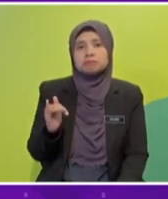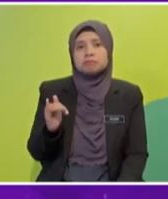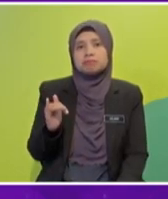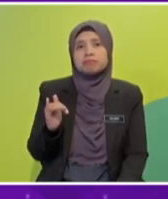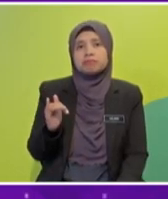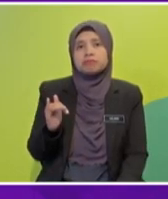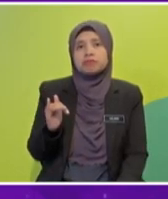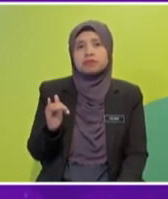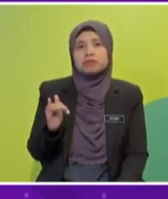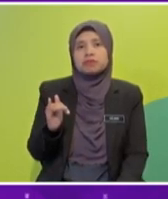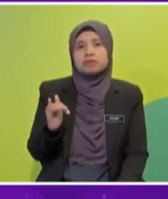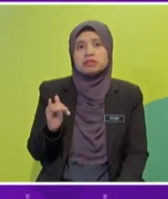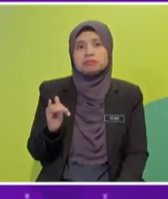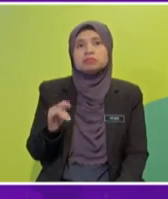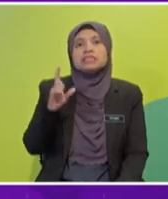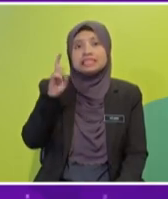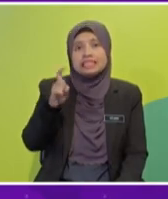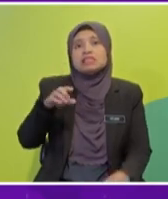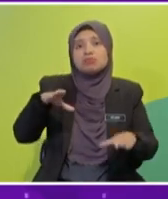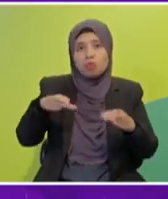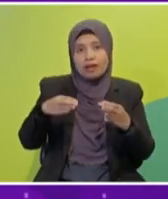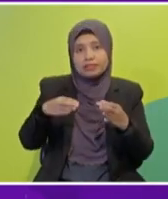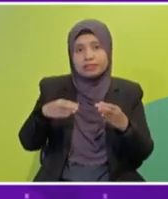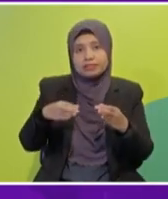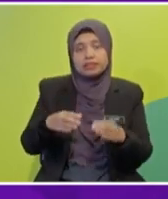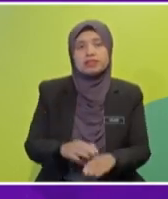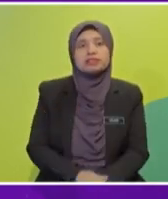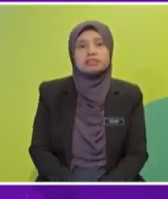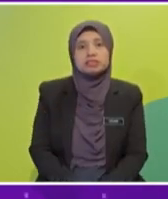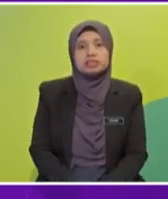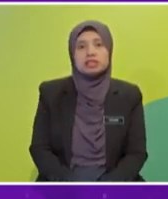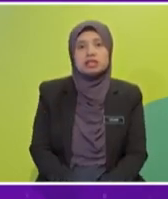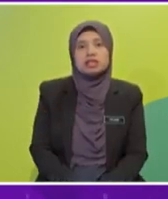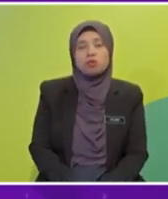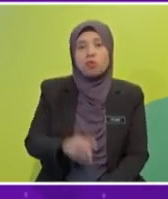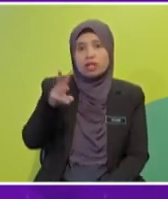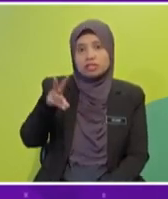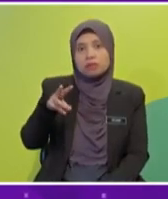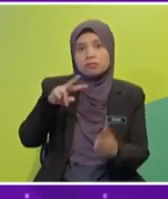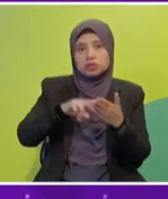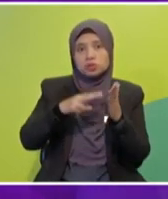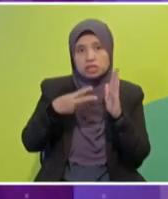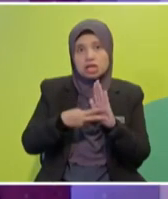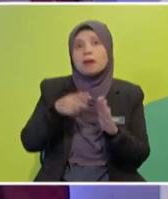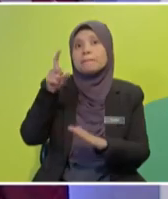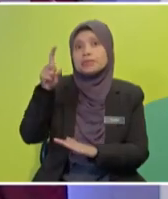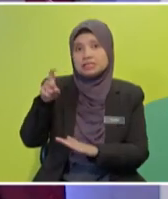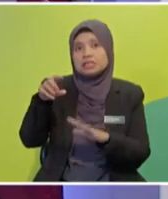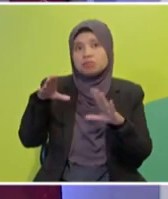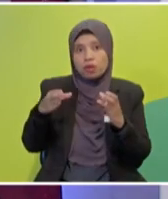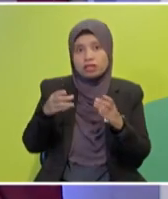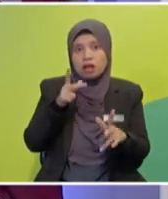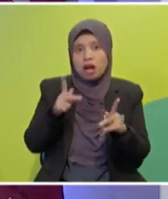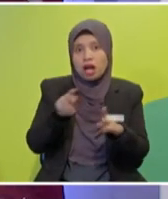Mesti buat. Mesti buat. Betul. Tepat, yeah. Tahniah. Perkara ni mesti kita buat. Wajib kita buat. Kalau kita tak buat, kita